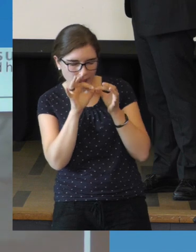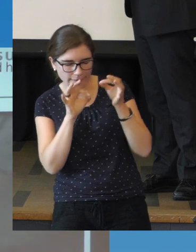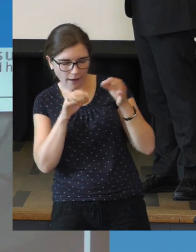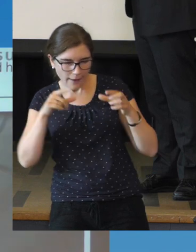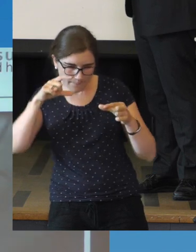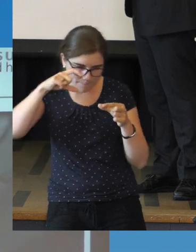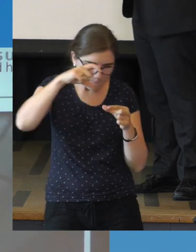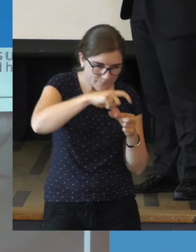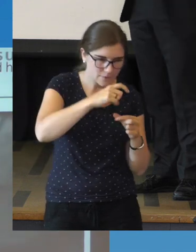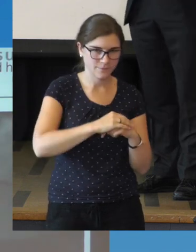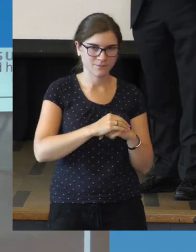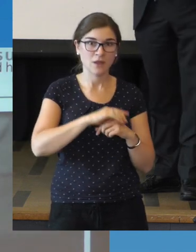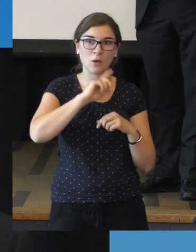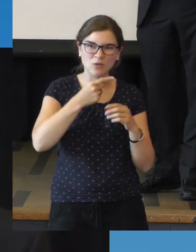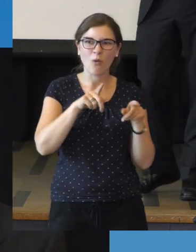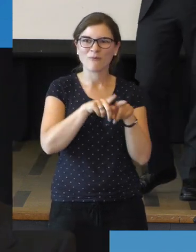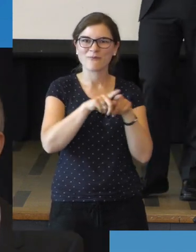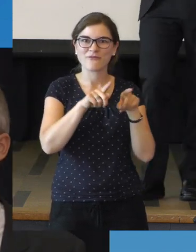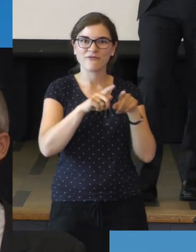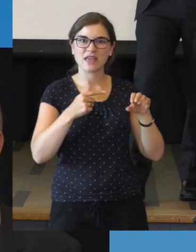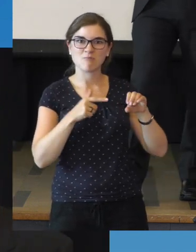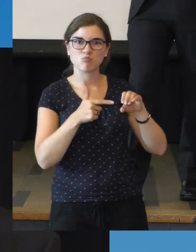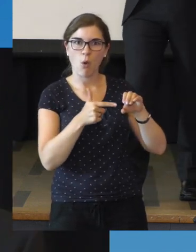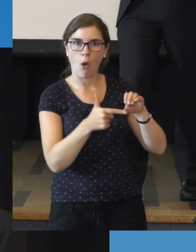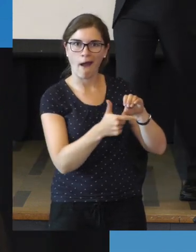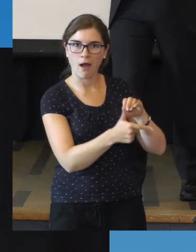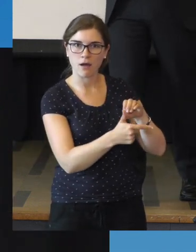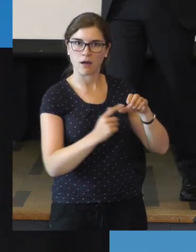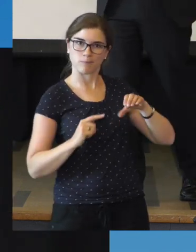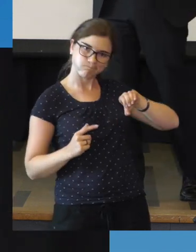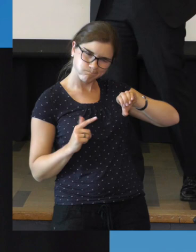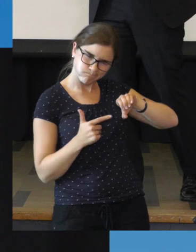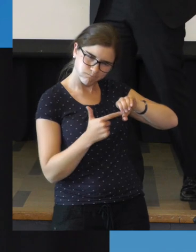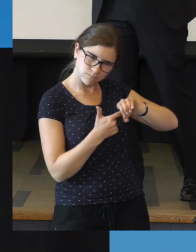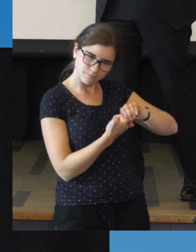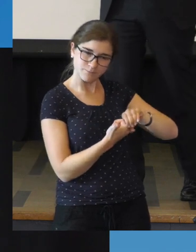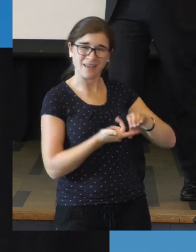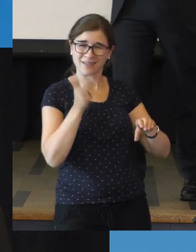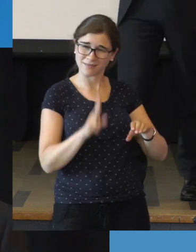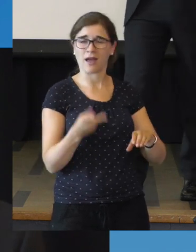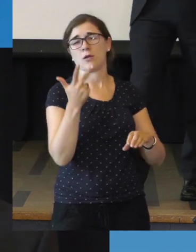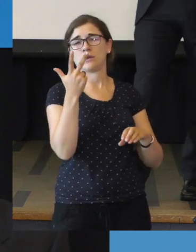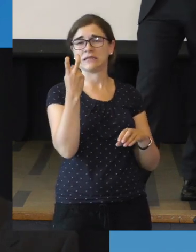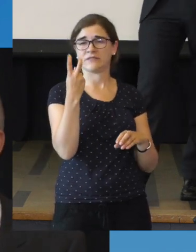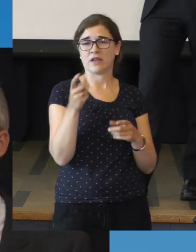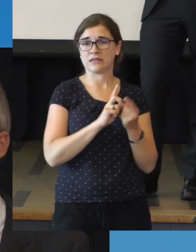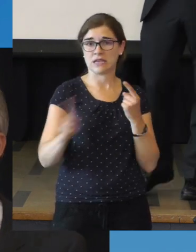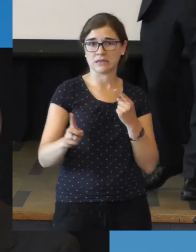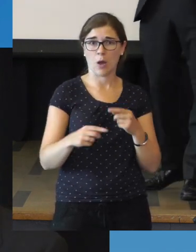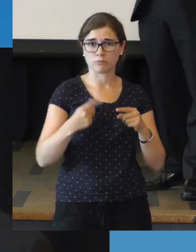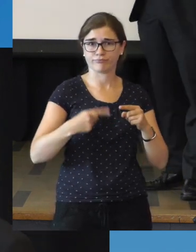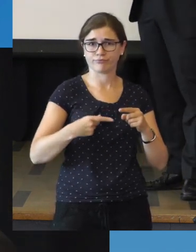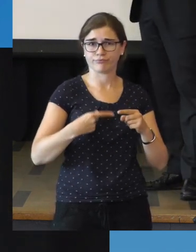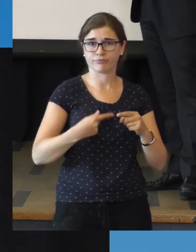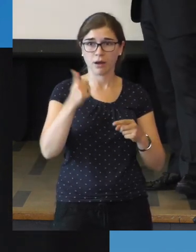können wir dann einen Bohrkopf vorführen. Dieser Bohrkopf dreht sich mit 320.000 Umdrehungen in der Minute, also sehr, sehr schnell,